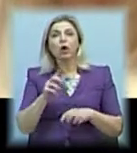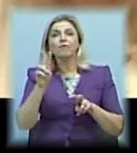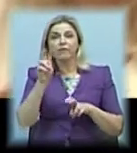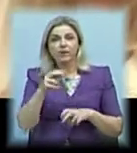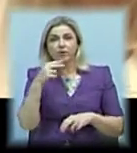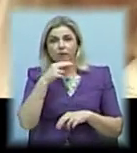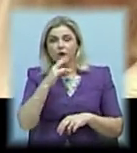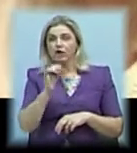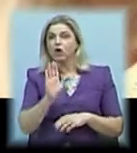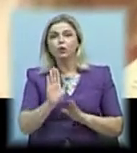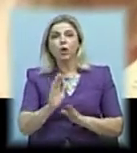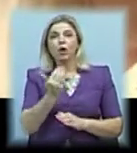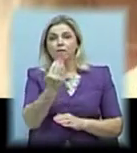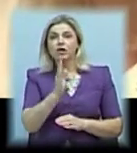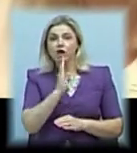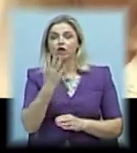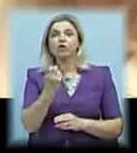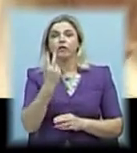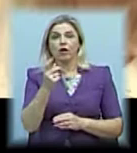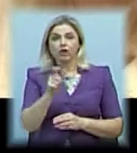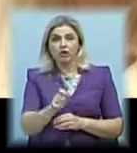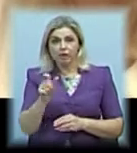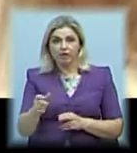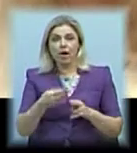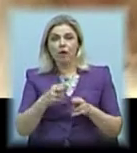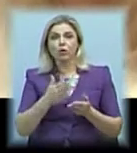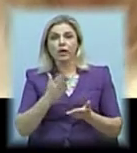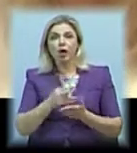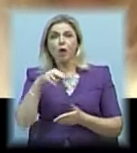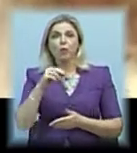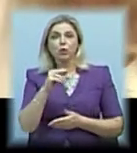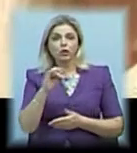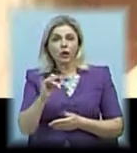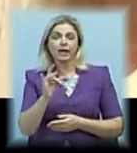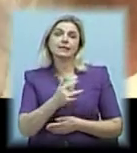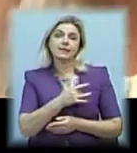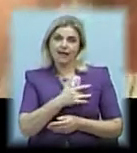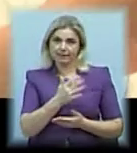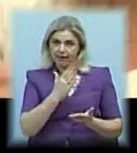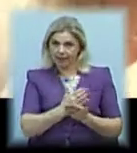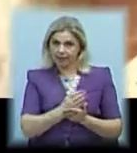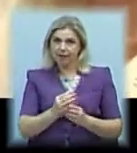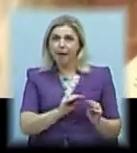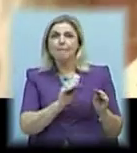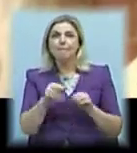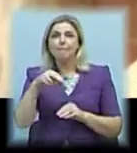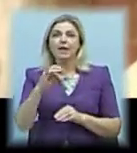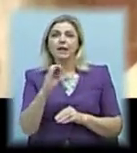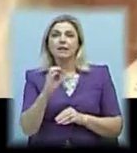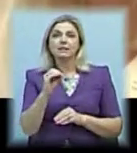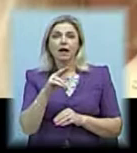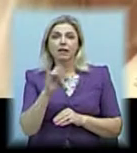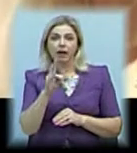только ваша девочка, еще там есть у нас два человека, которые идут пересаженные почки и пересаженное сердце, вот два у нас есть. Вот. Мы посмотрели это